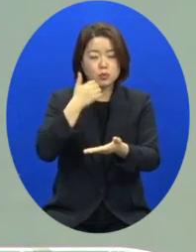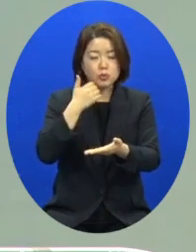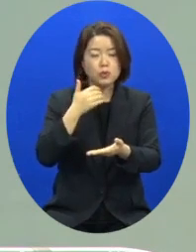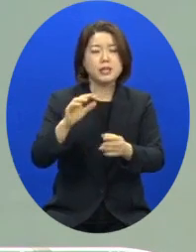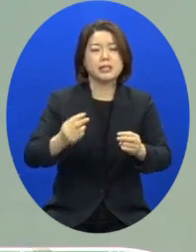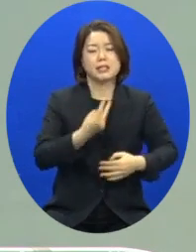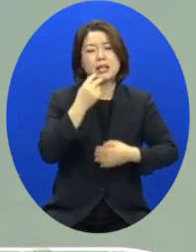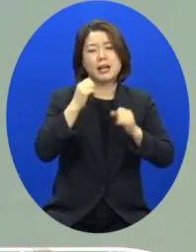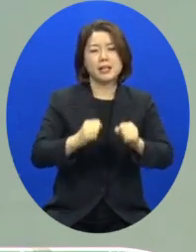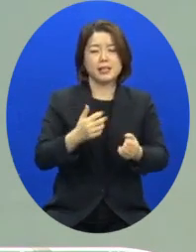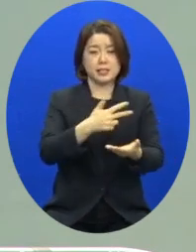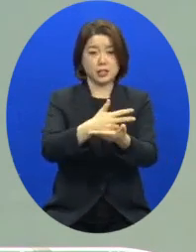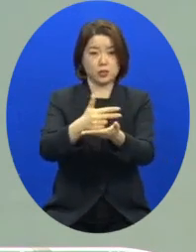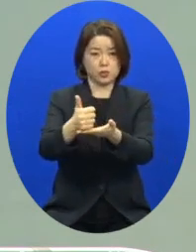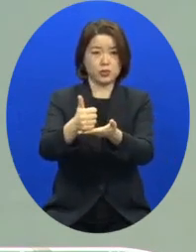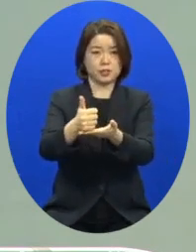주님,